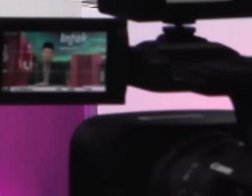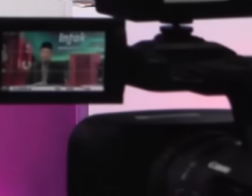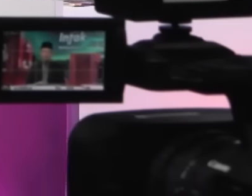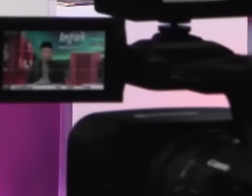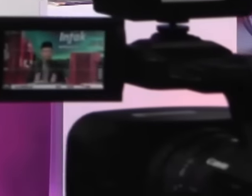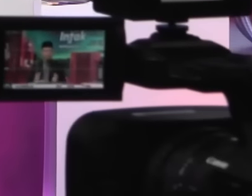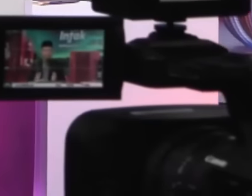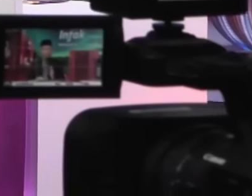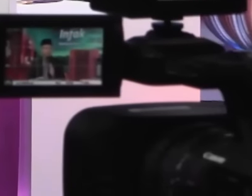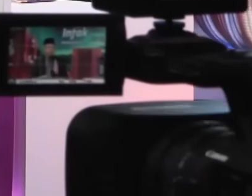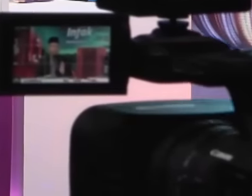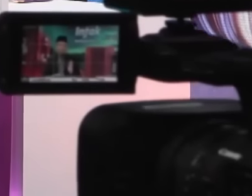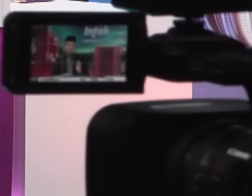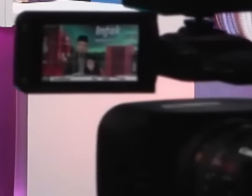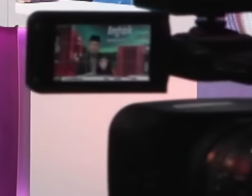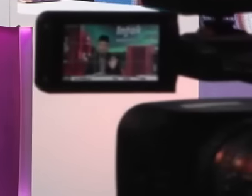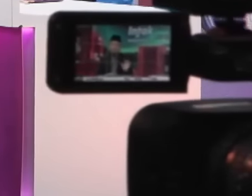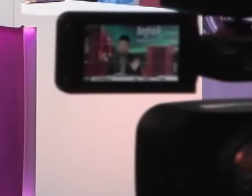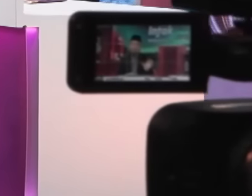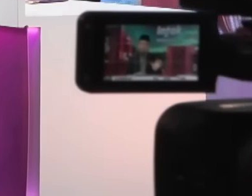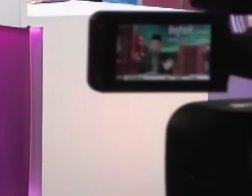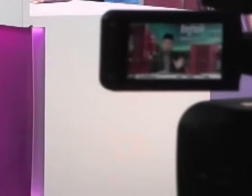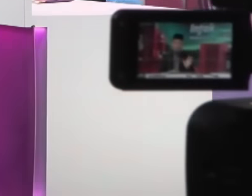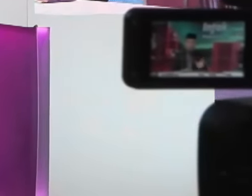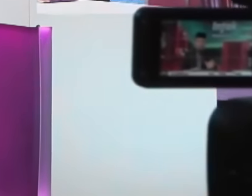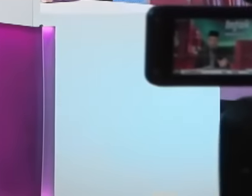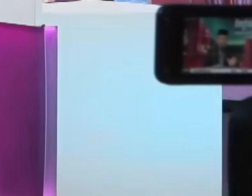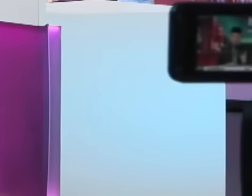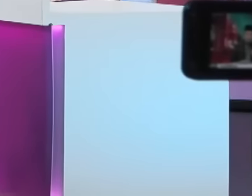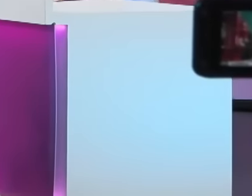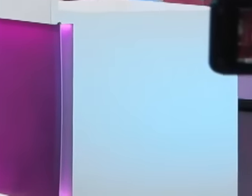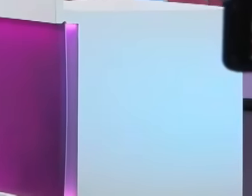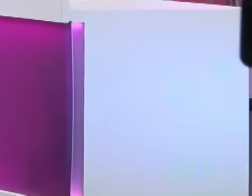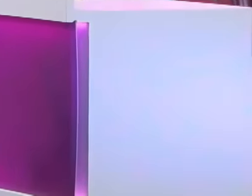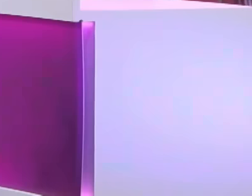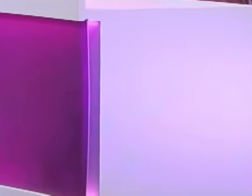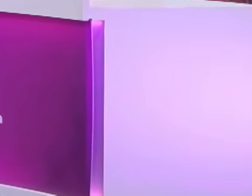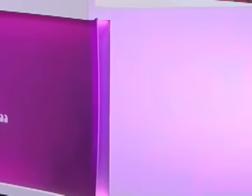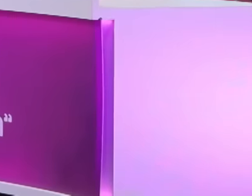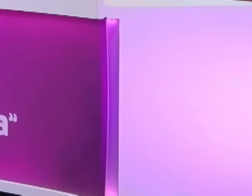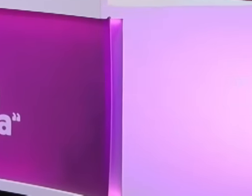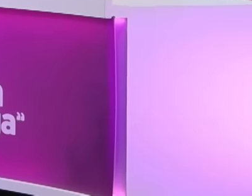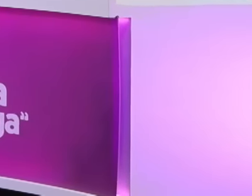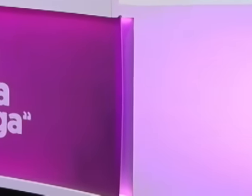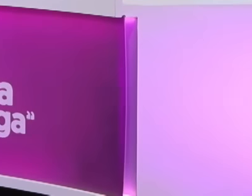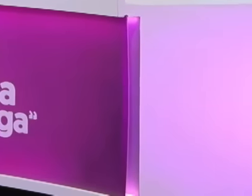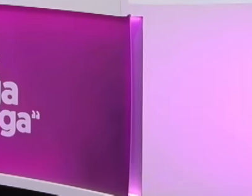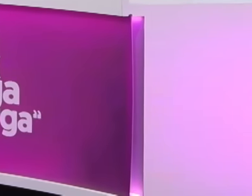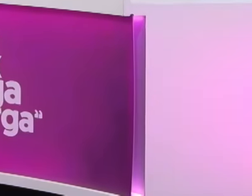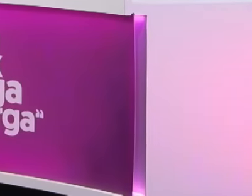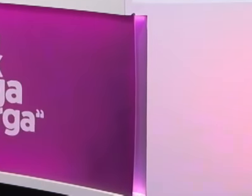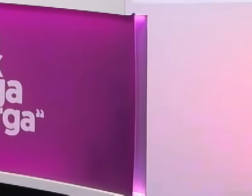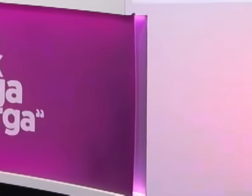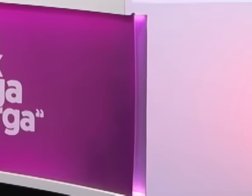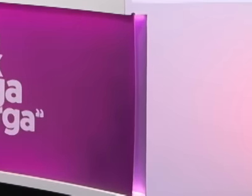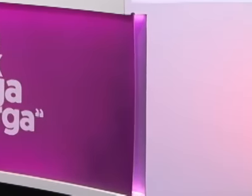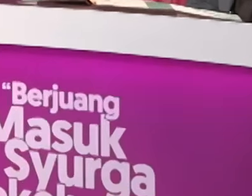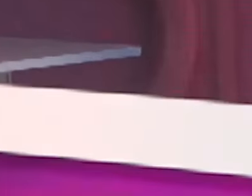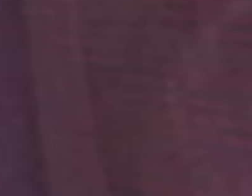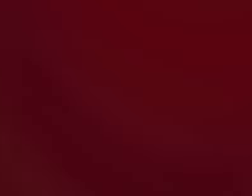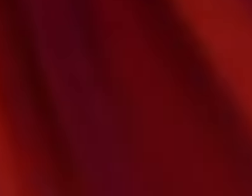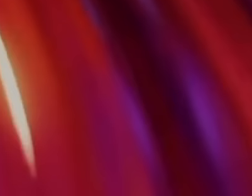Rahman. Namun, Allah menemplak kepada apa yang mereka lakukan. Mengapa sedemikian? Ikuti diskusi dalam episod kali